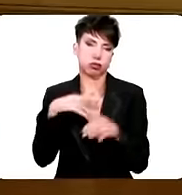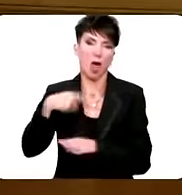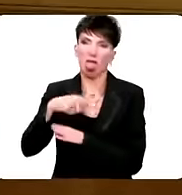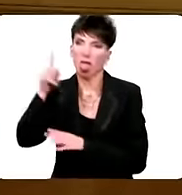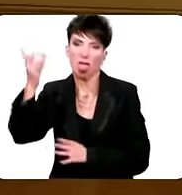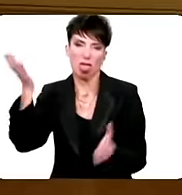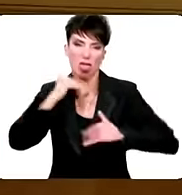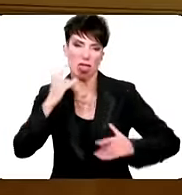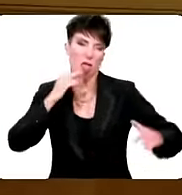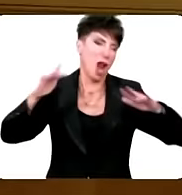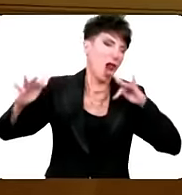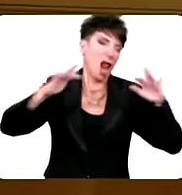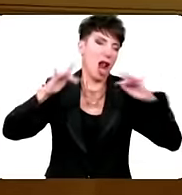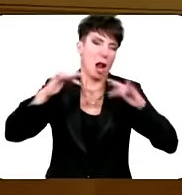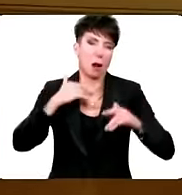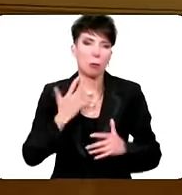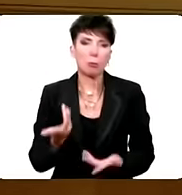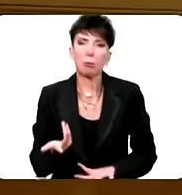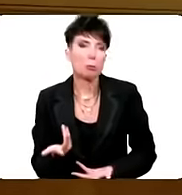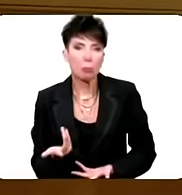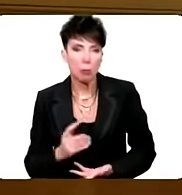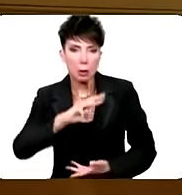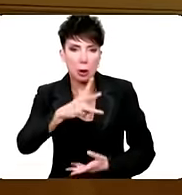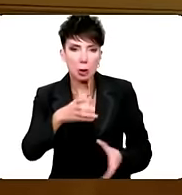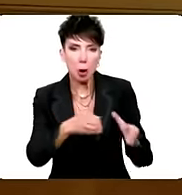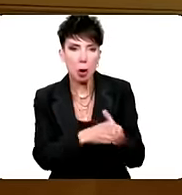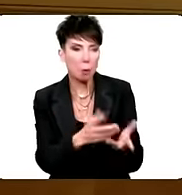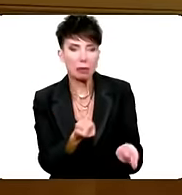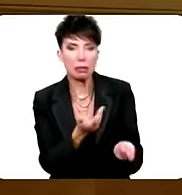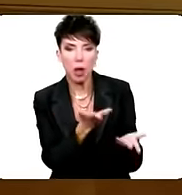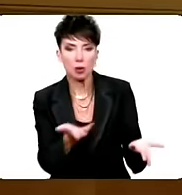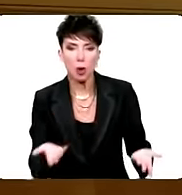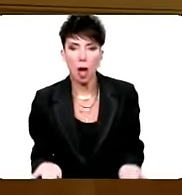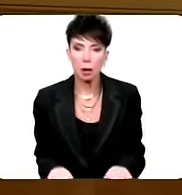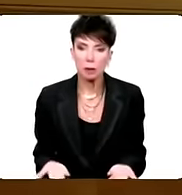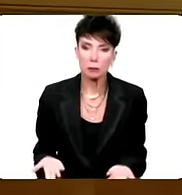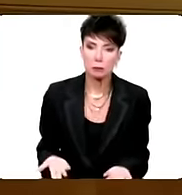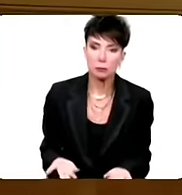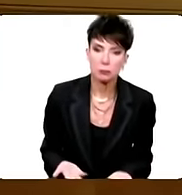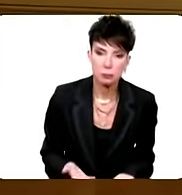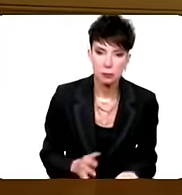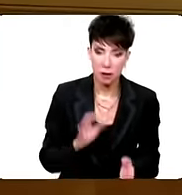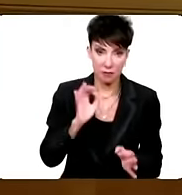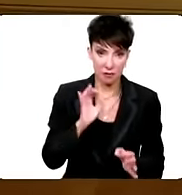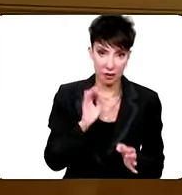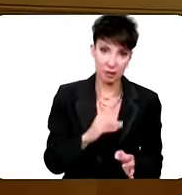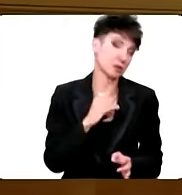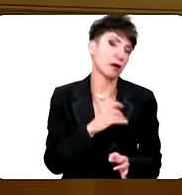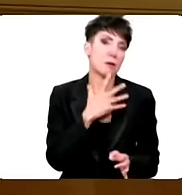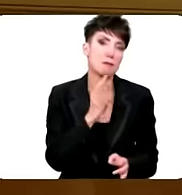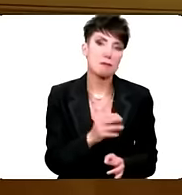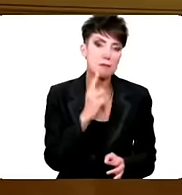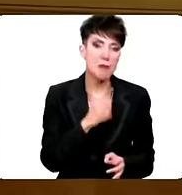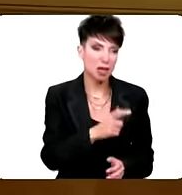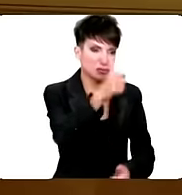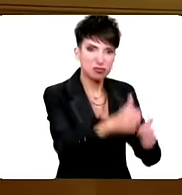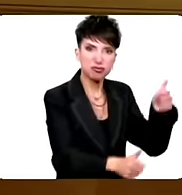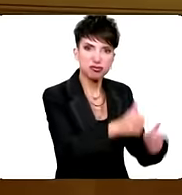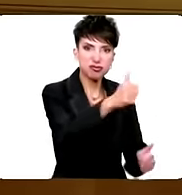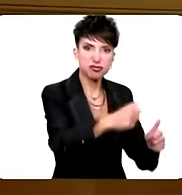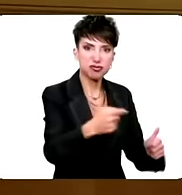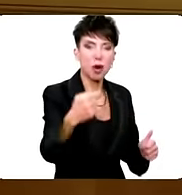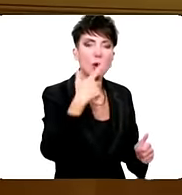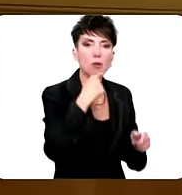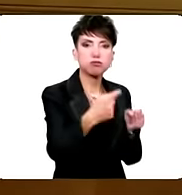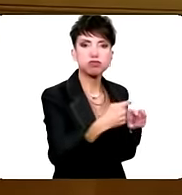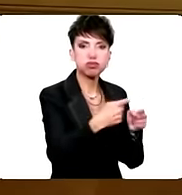αδύναμο και νέο τουλάχιστον, για να μην τον χαρακτηρίσω, σε ένα νέο άπειρο αρχηγό του ΣΥΡΙΖΑ, είχε θέσει ένα ξεκάθαρο στόχο. Να